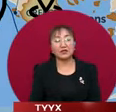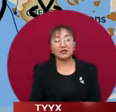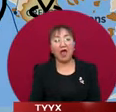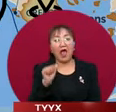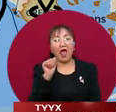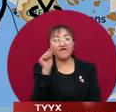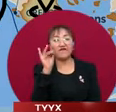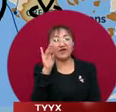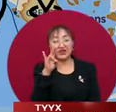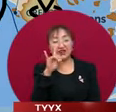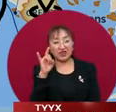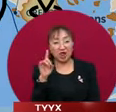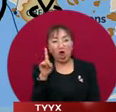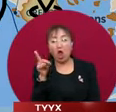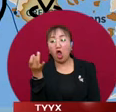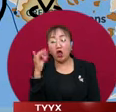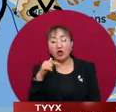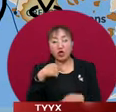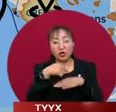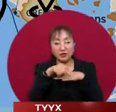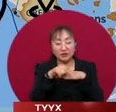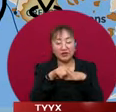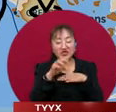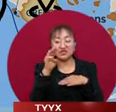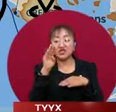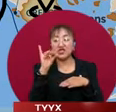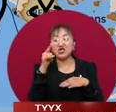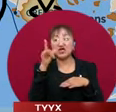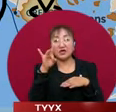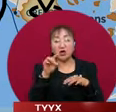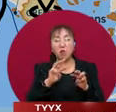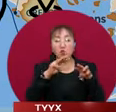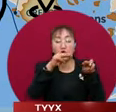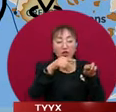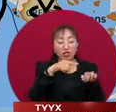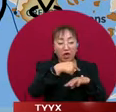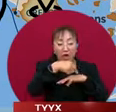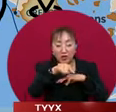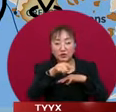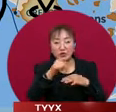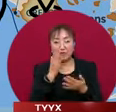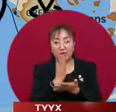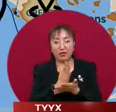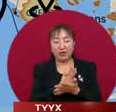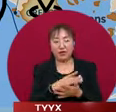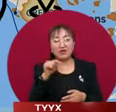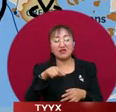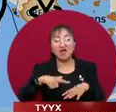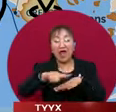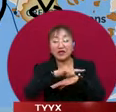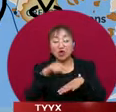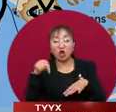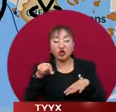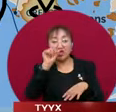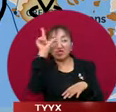Апенний хойгийн Тибр мөрний иргэний дагуу эртний Ром улс оршин тогтнодог байх нь. Энэ газар нутг нь одоогийн